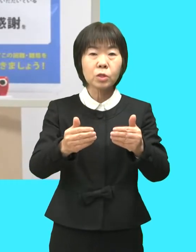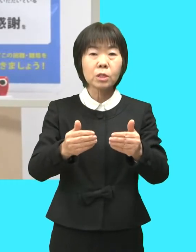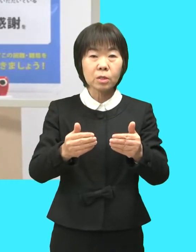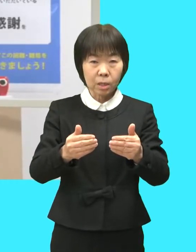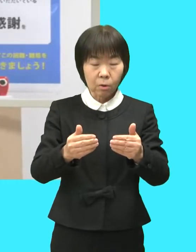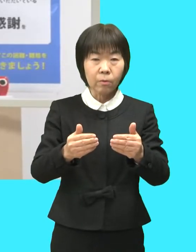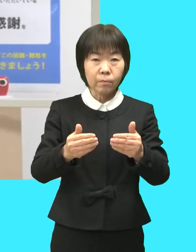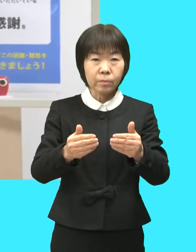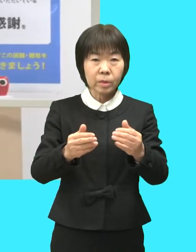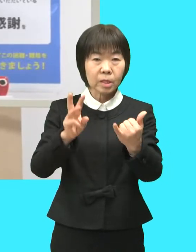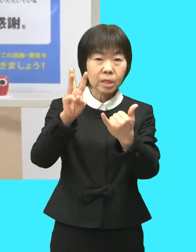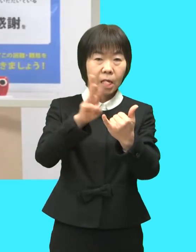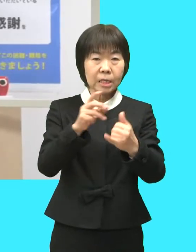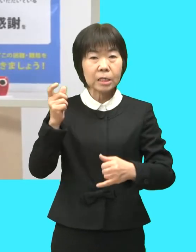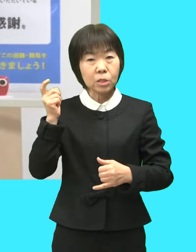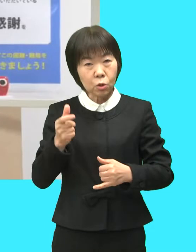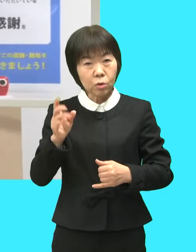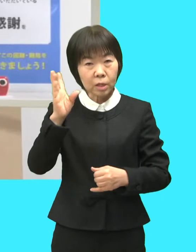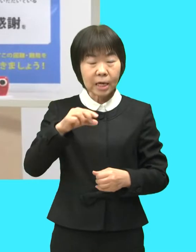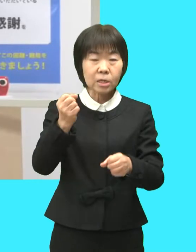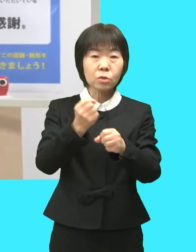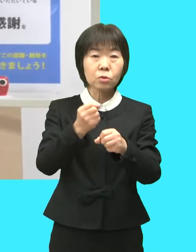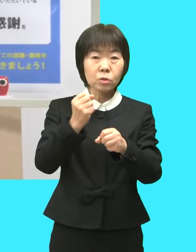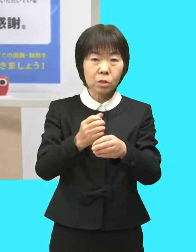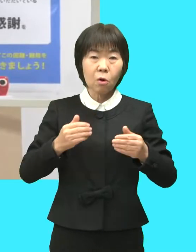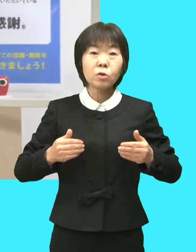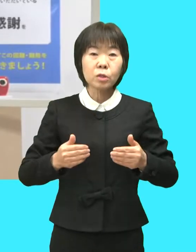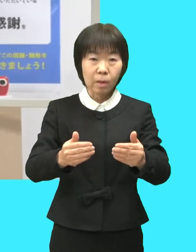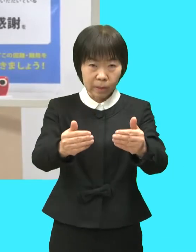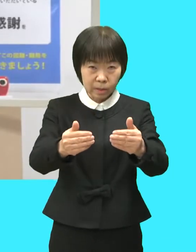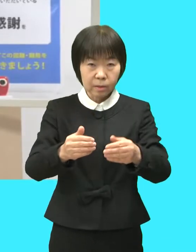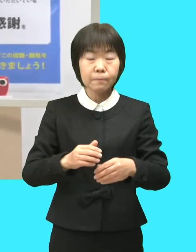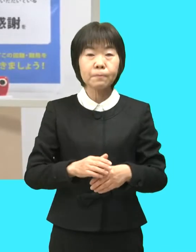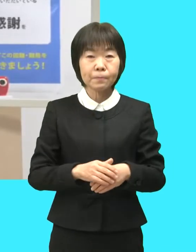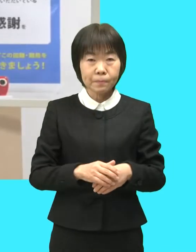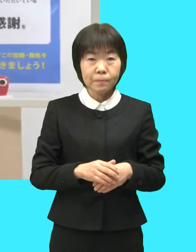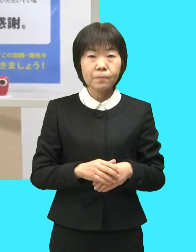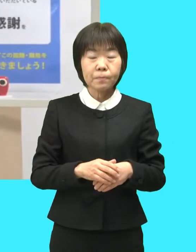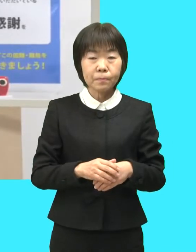など、災害に強い県づくりを進めてまいります。